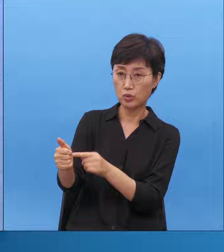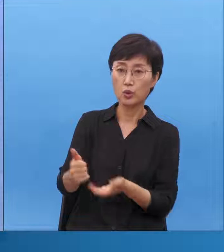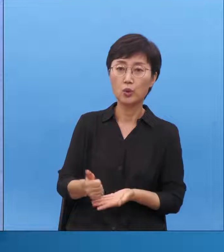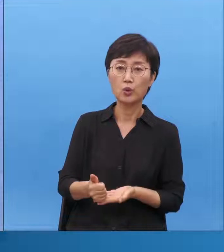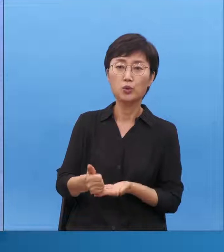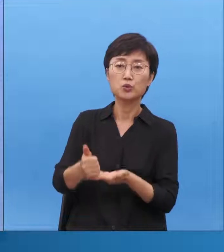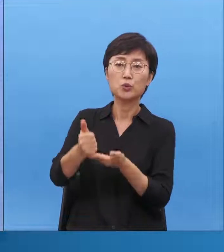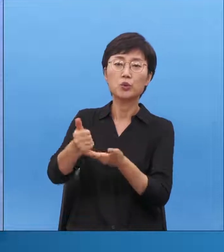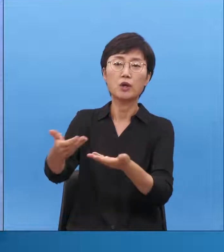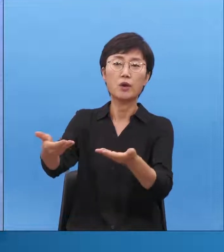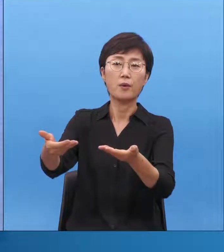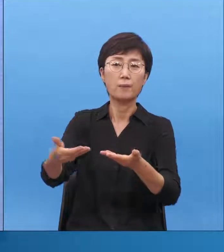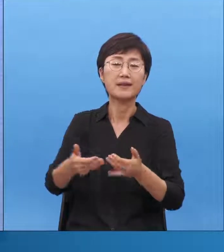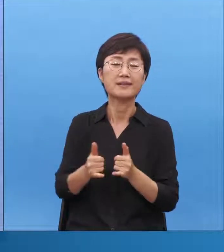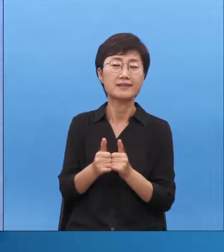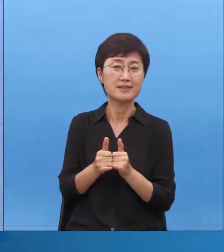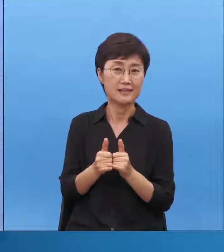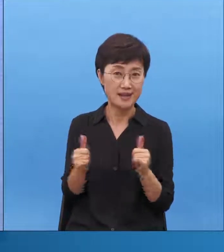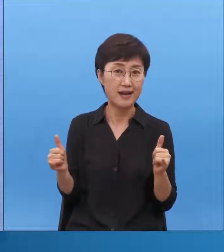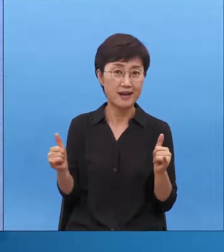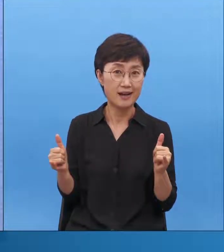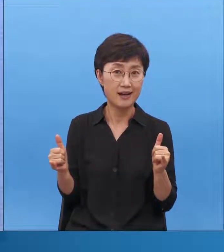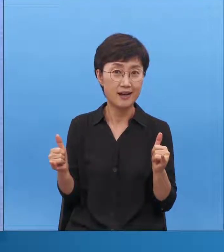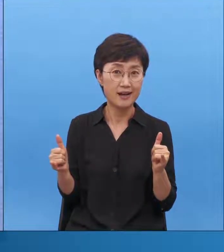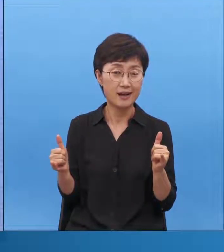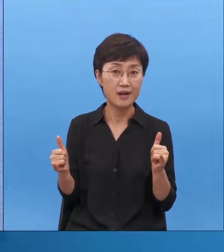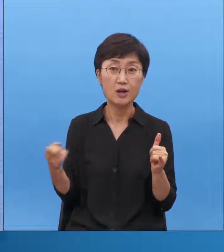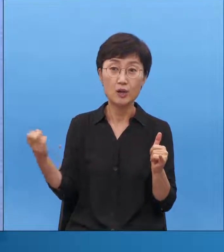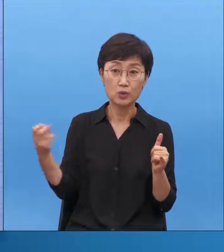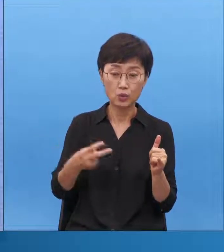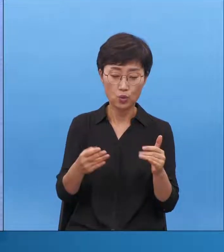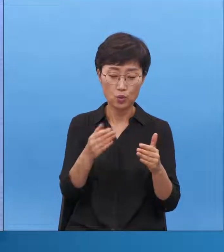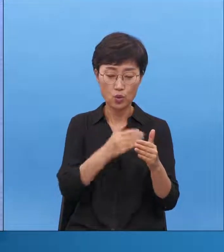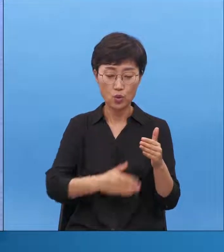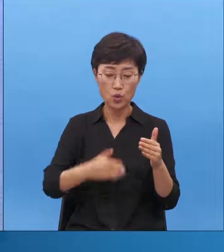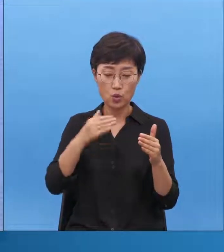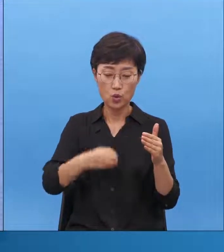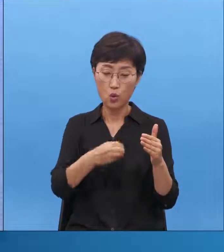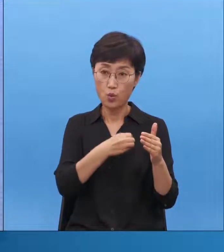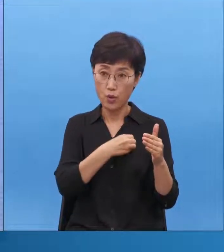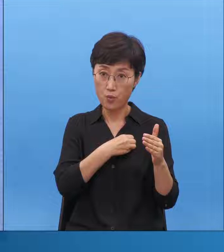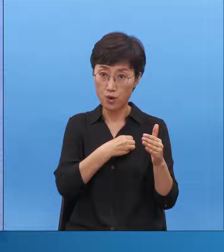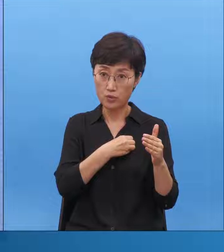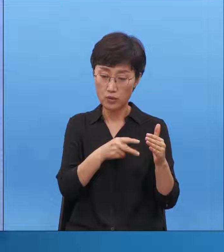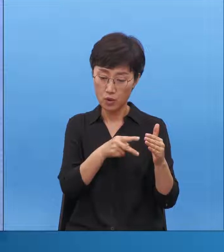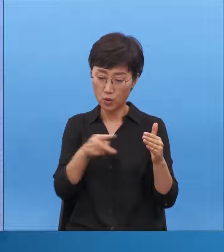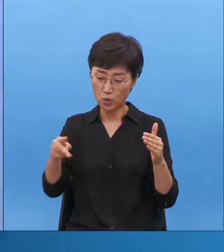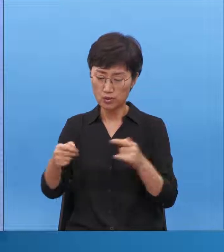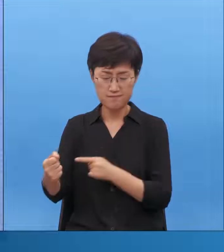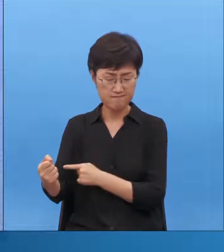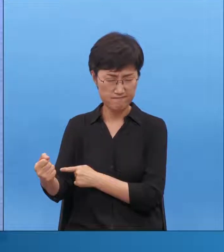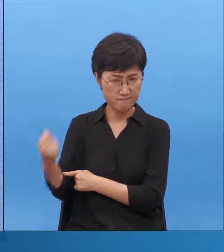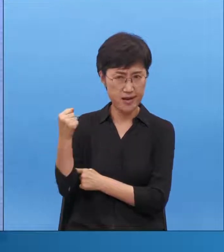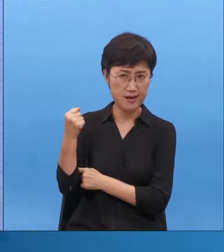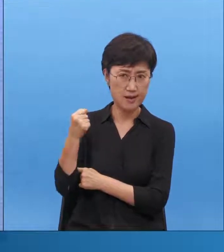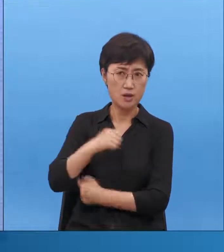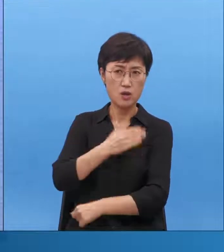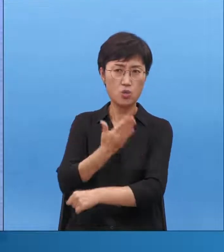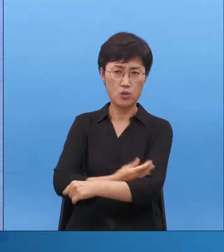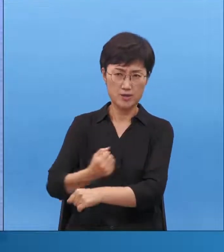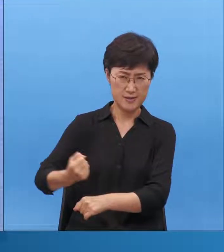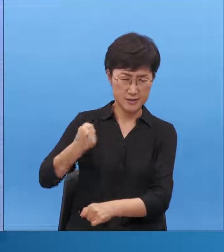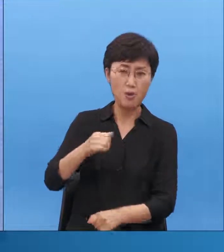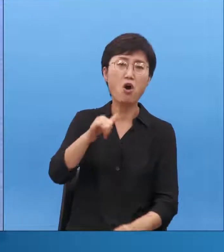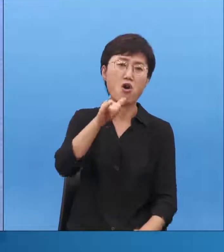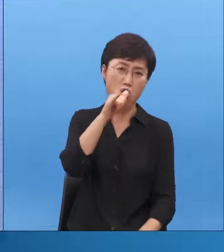a respected member. 그리고 공회원 이 말은 힘이 있는 자 그 말이에요. And the member of the council means that he had a lot of